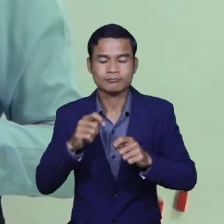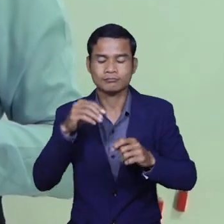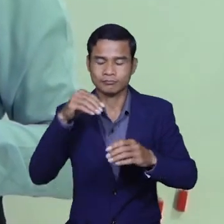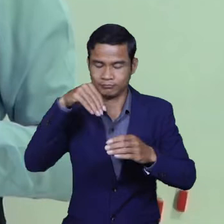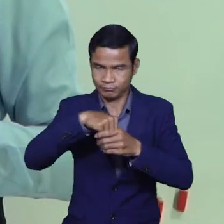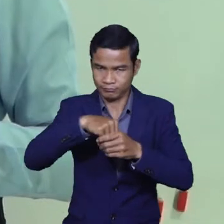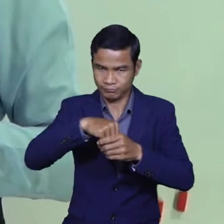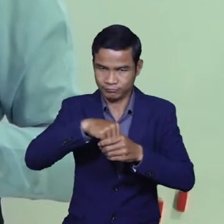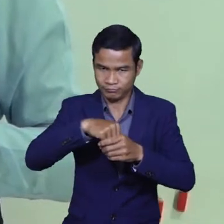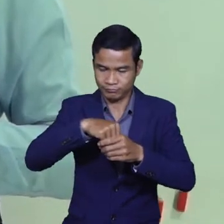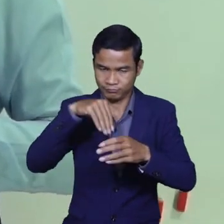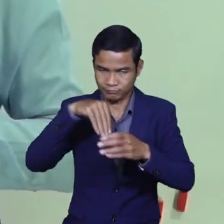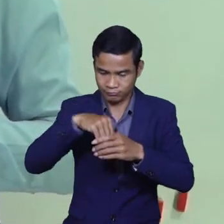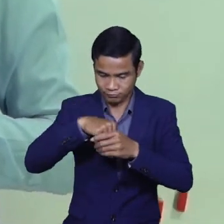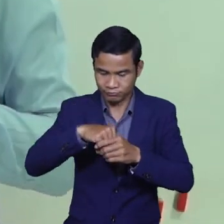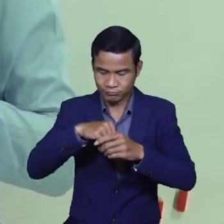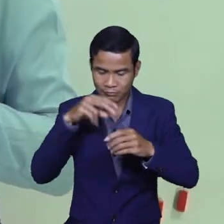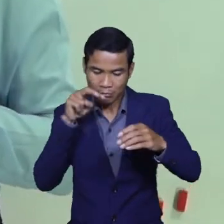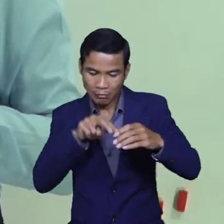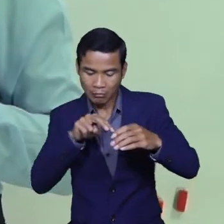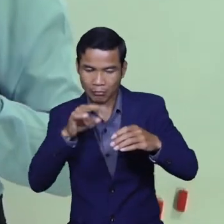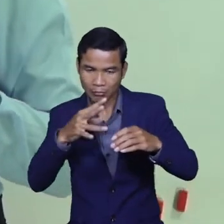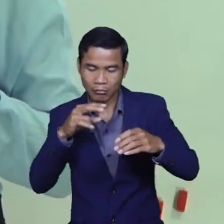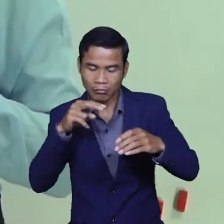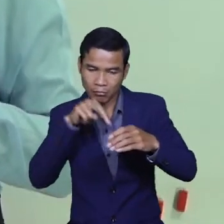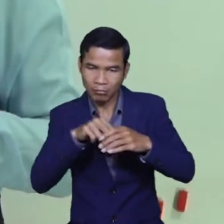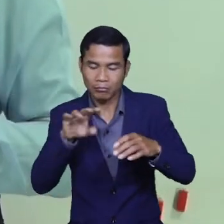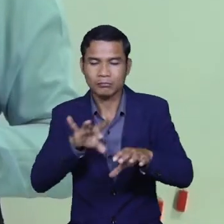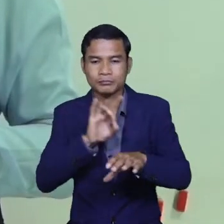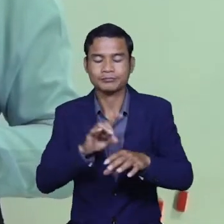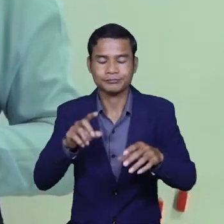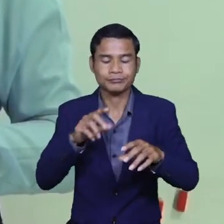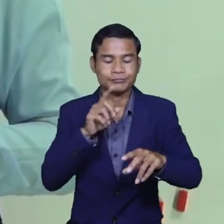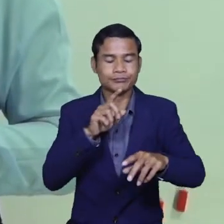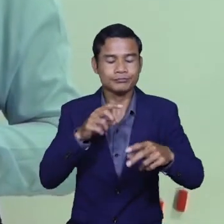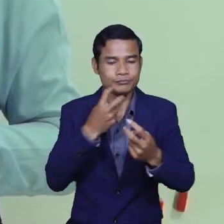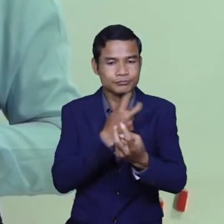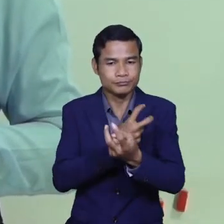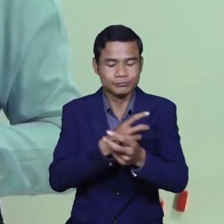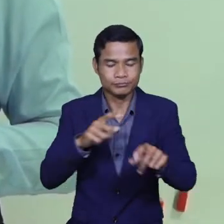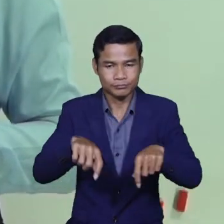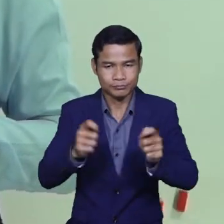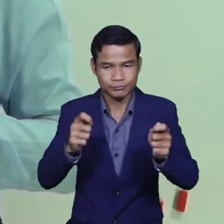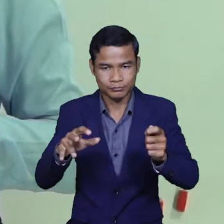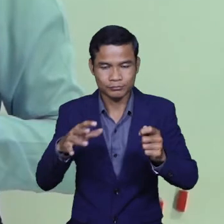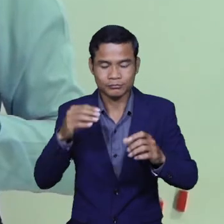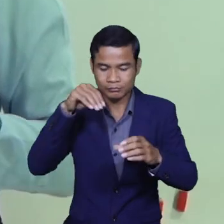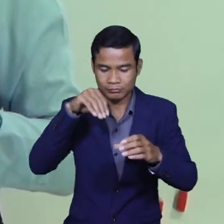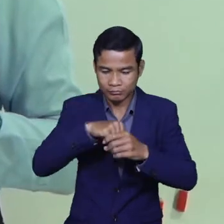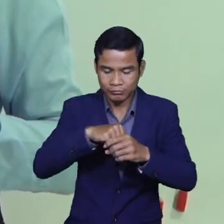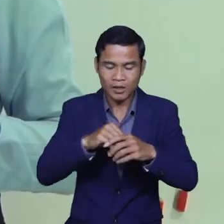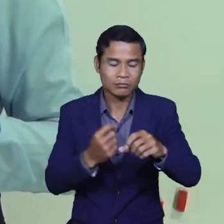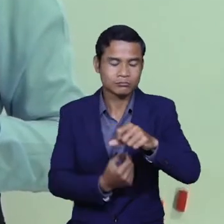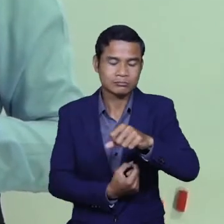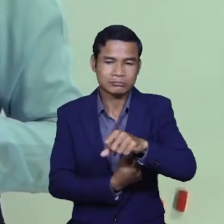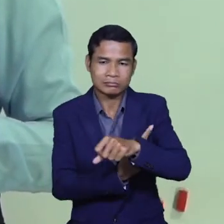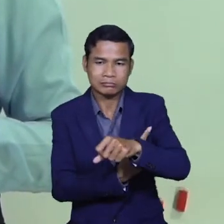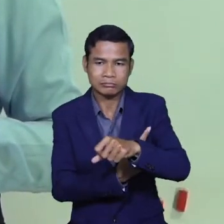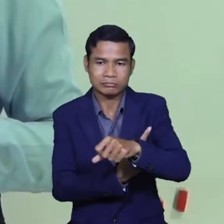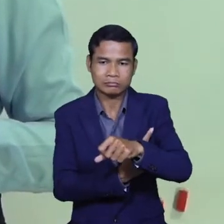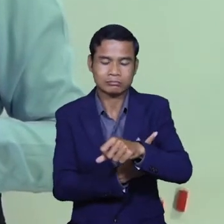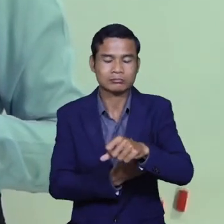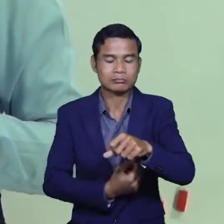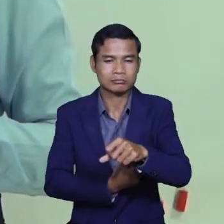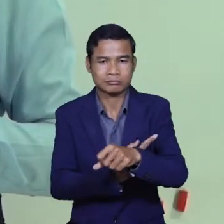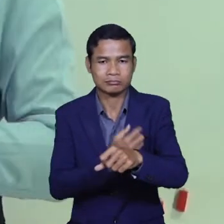ចាបិទមុខណាកូនណាអញ្ចឹងមានន័យថាពេលដែលយើងបាក់ឆ្អឹងហ្នឹងហើយចាឆ្អឹងហ្នឹងគឺអត់បានទៅទម្លុះសាច់ដុំចា